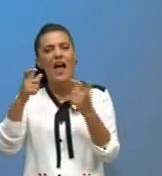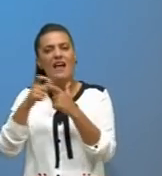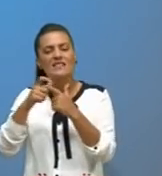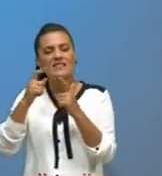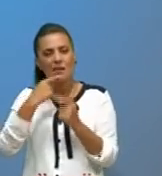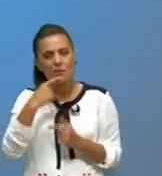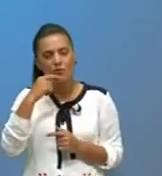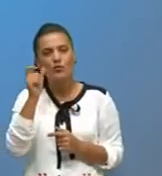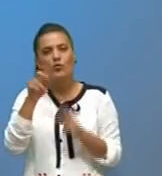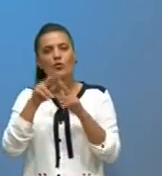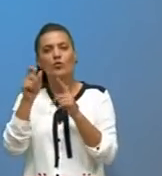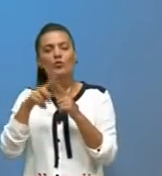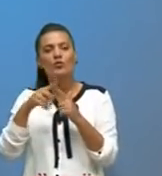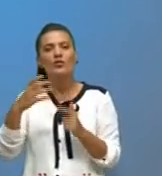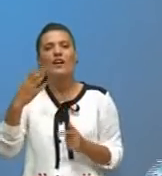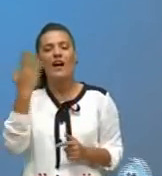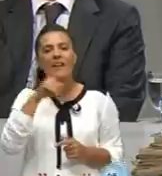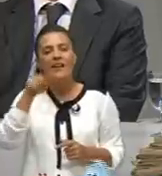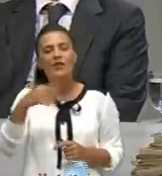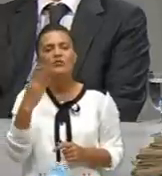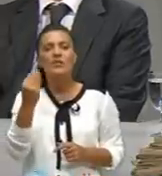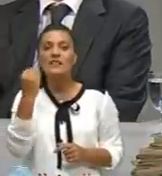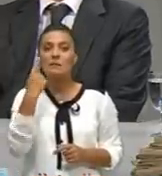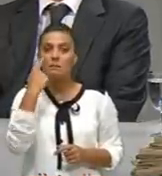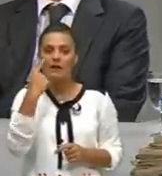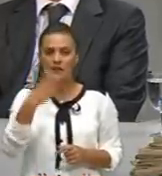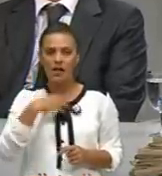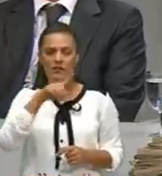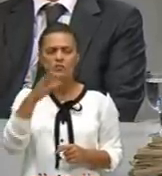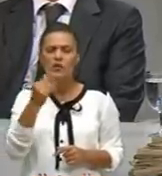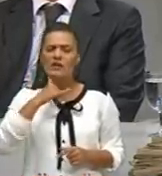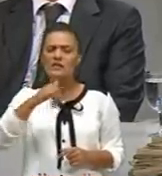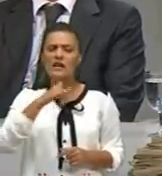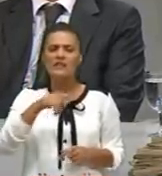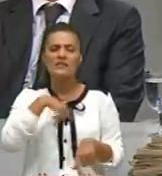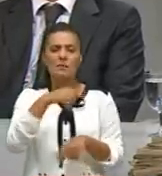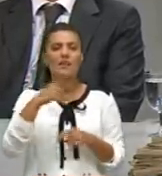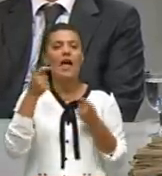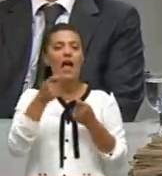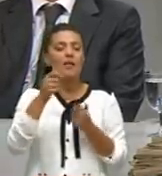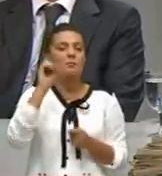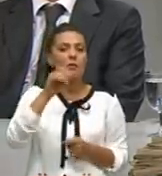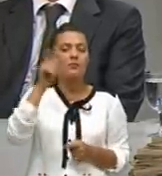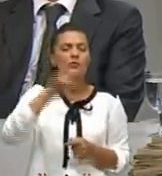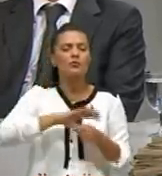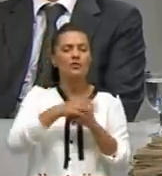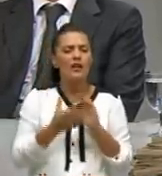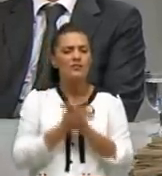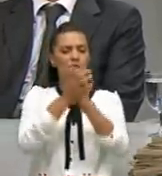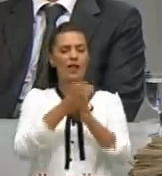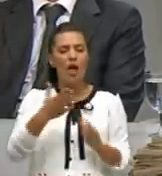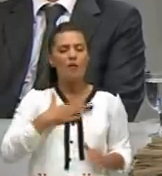Kanıkara. Çok iyi bakın kendilerine teker teker efendim. Çünkü çok yakın zamanın eğitmenleri, dünya şampiyonları,